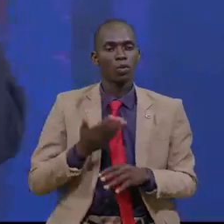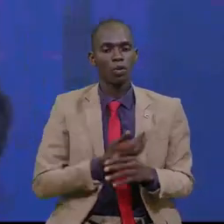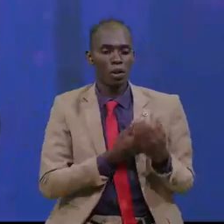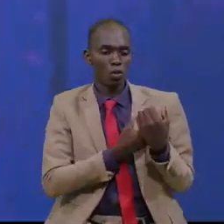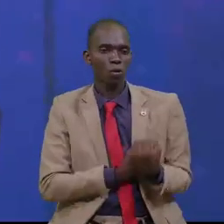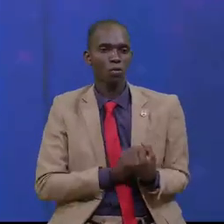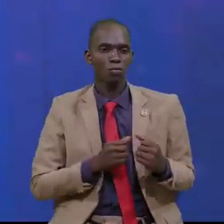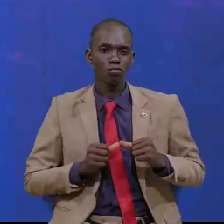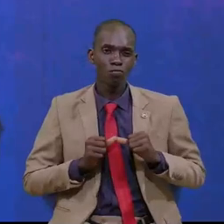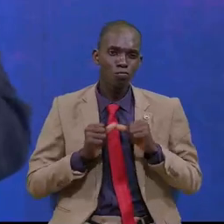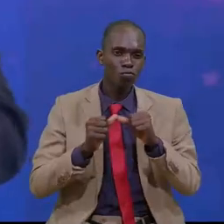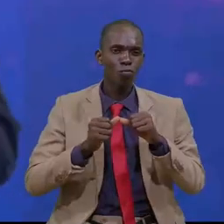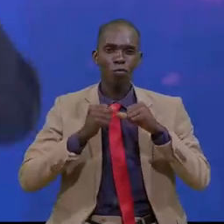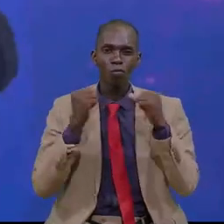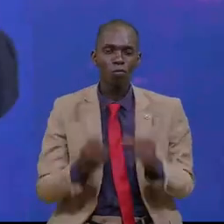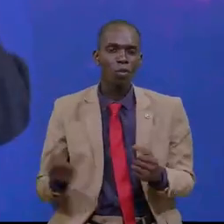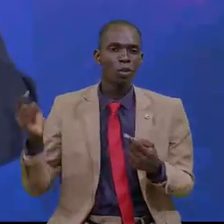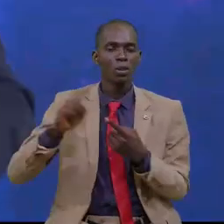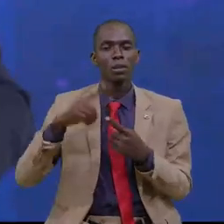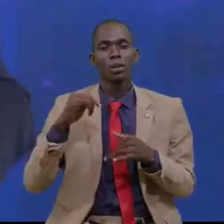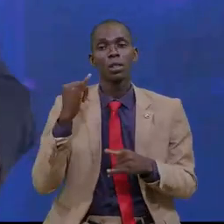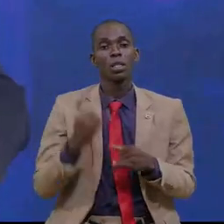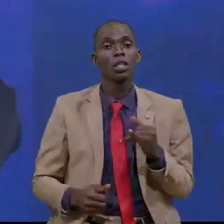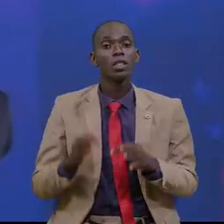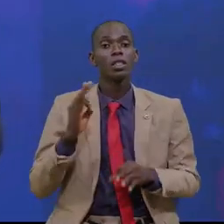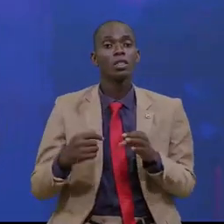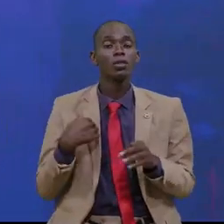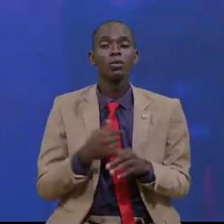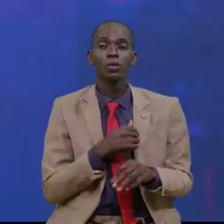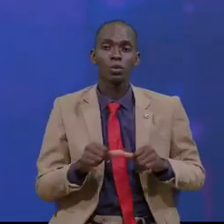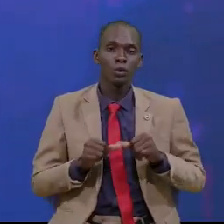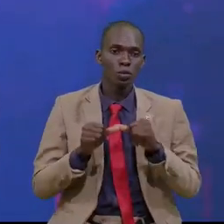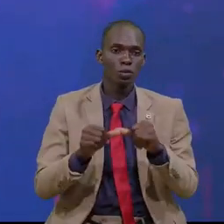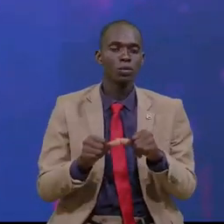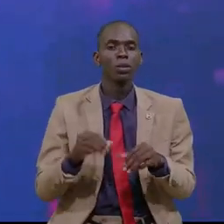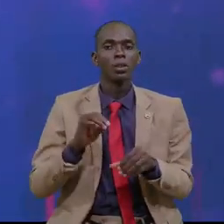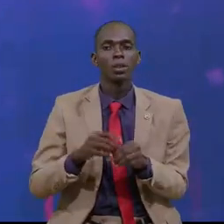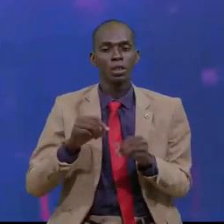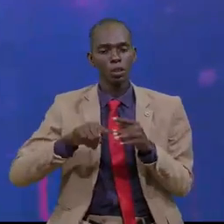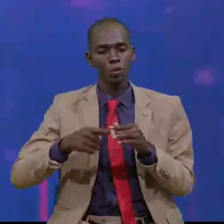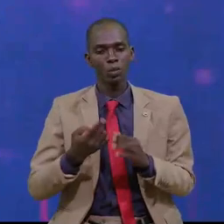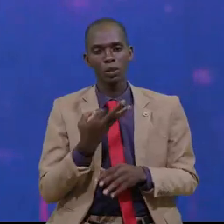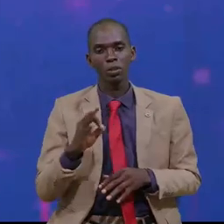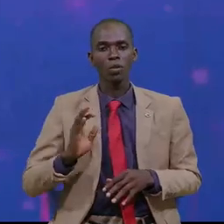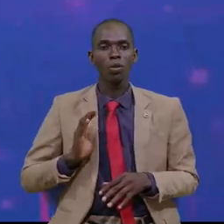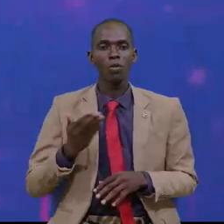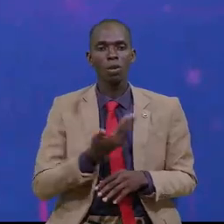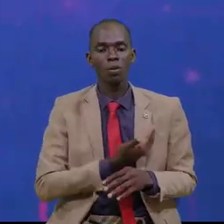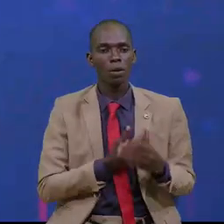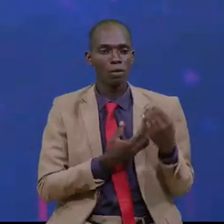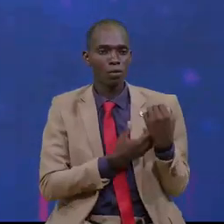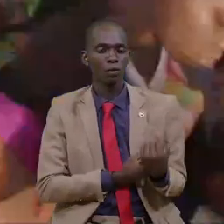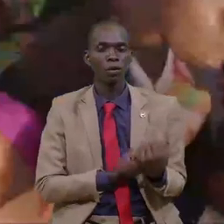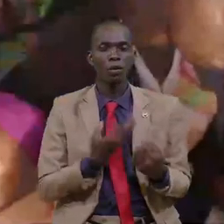au commencement. Si nous retenions fermement l'assurance, la conviction que nous avons au